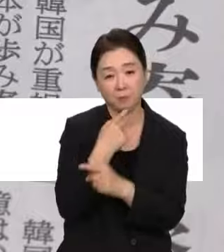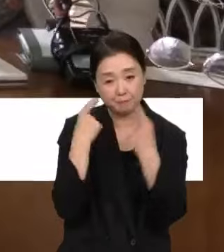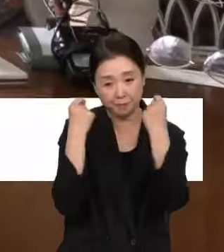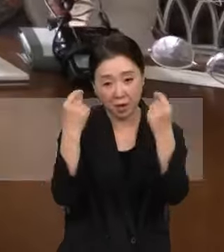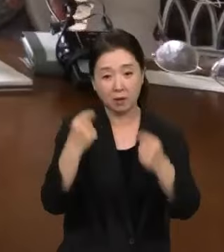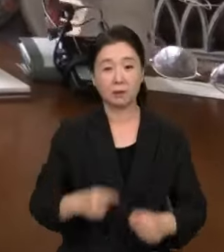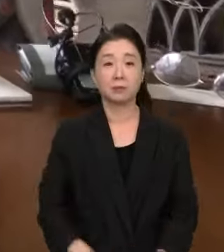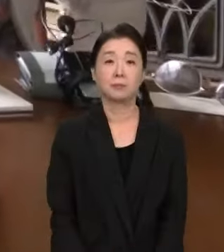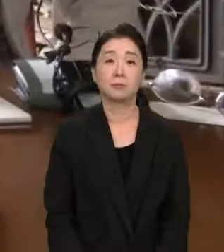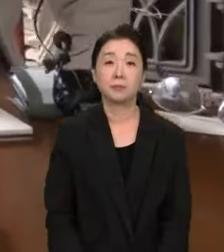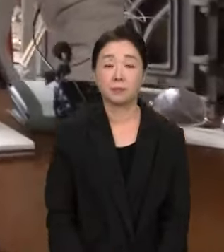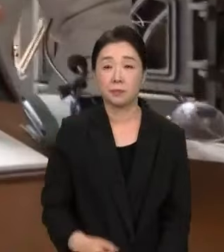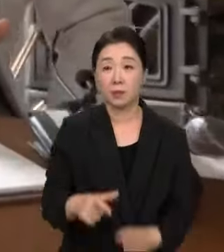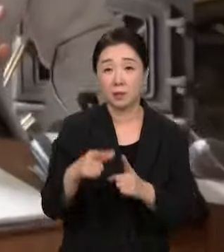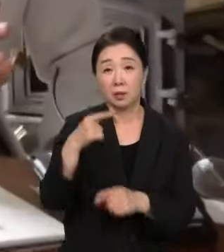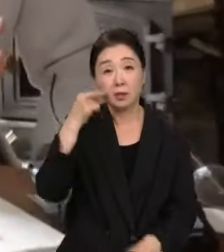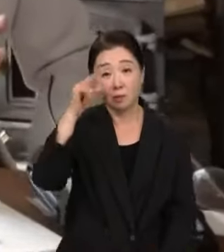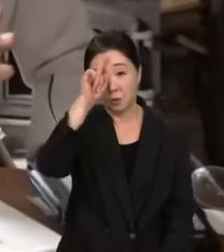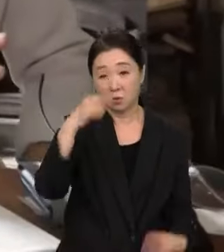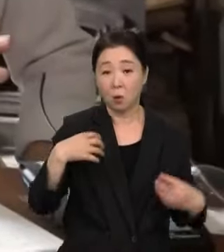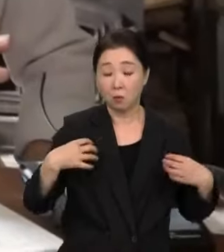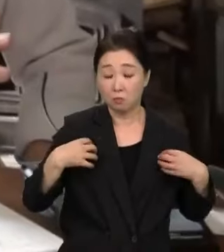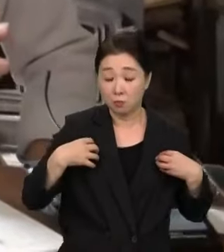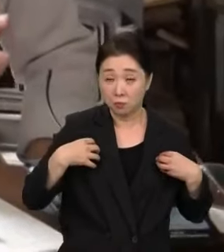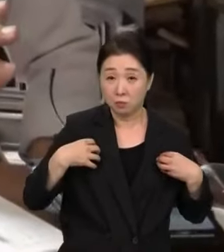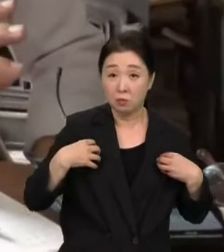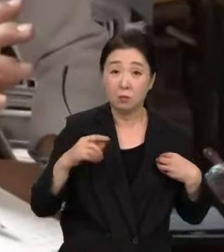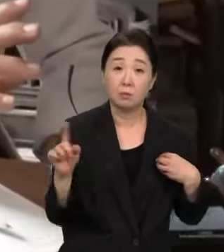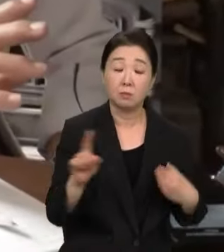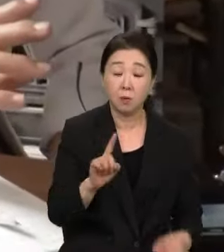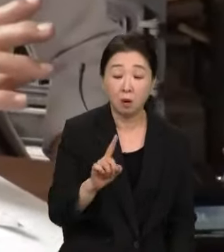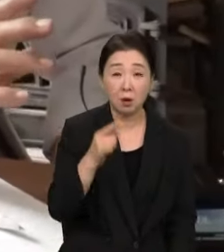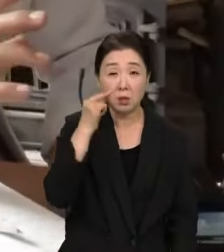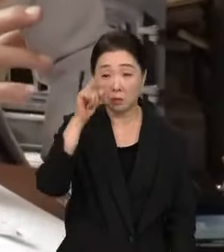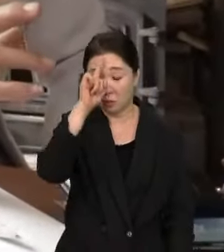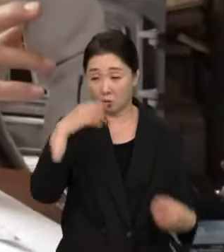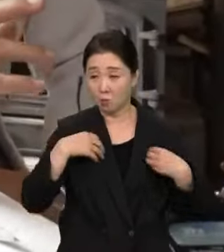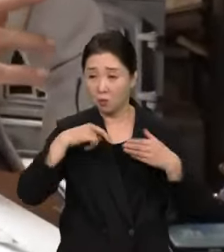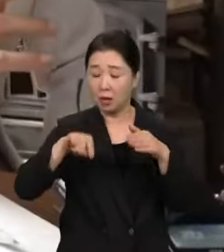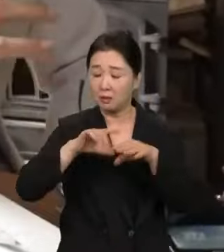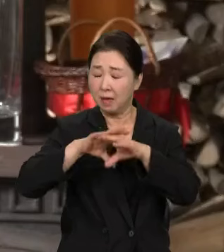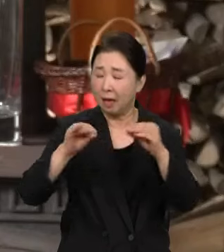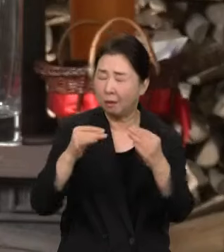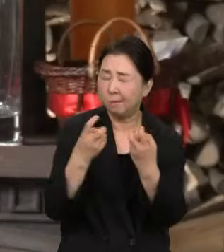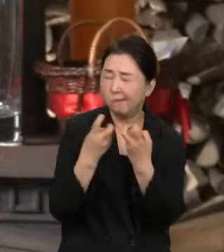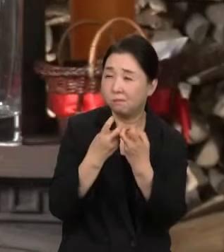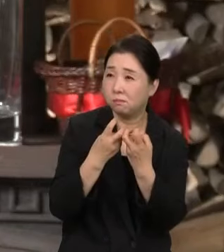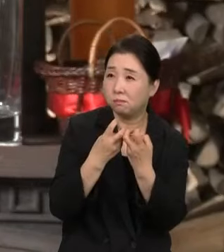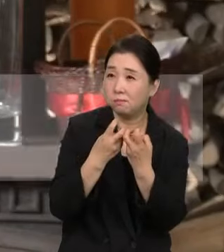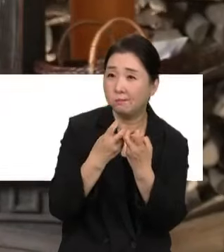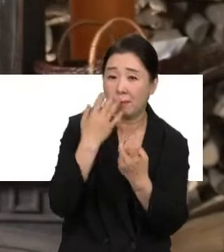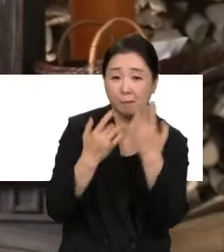전했습니다 일본정부의 조치가 일본 내에서도 미흡하다는 반응이 있습니다